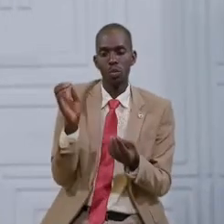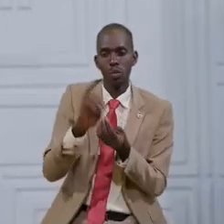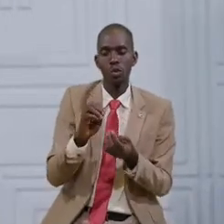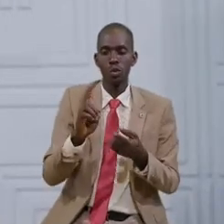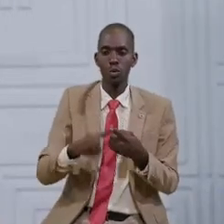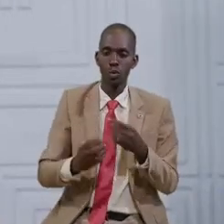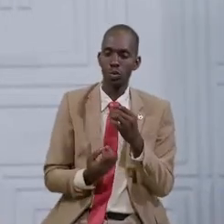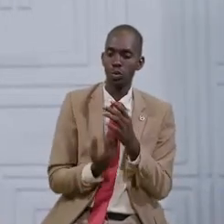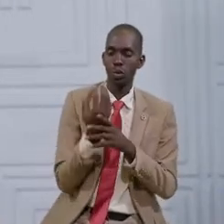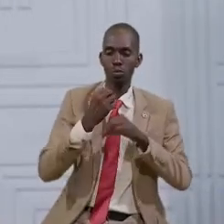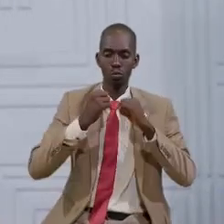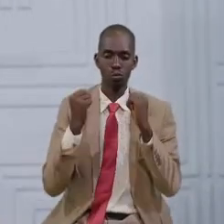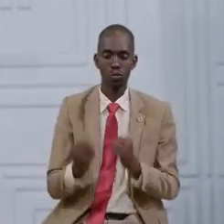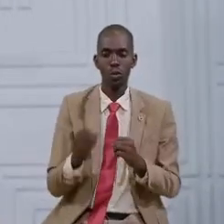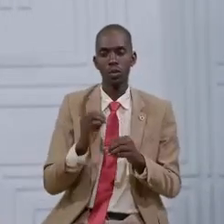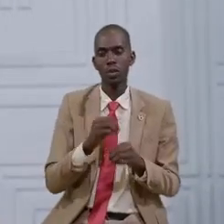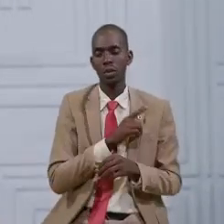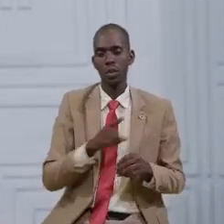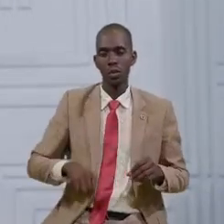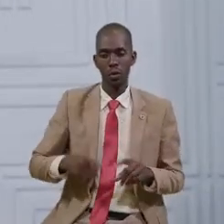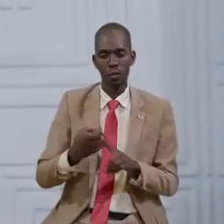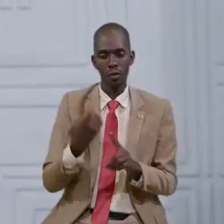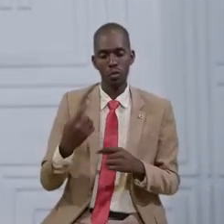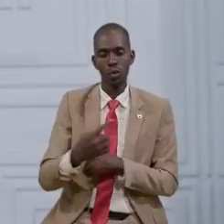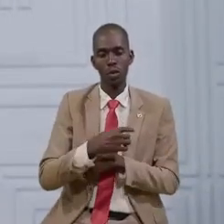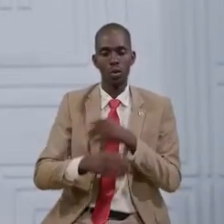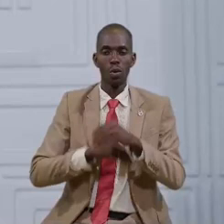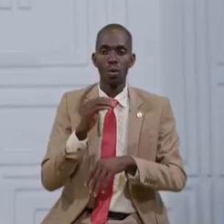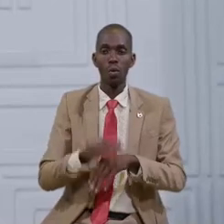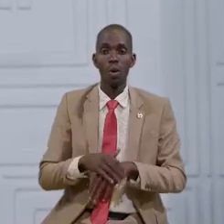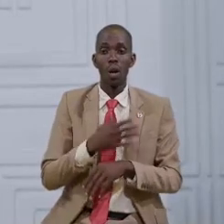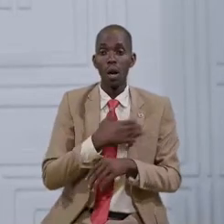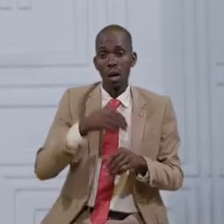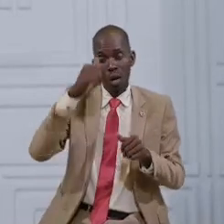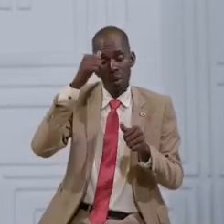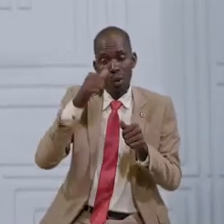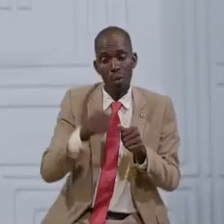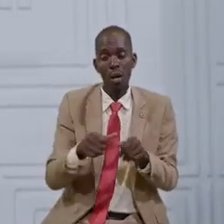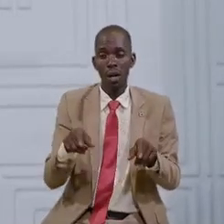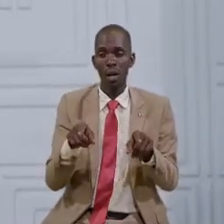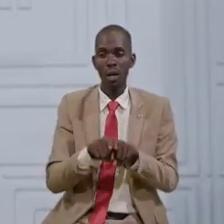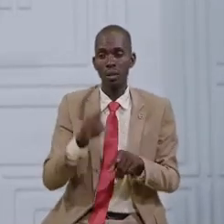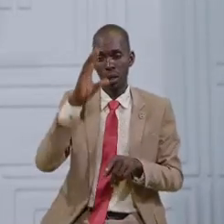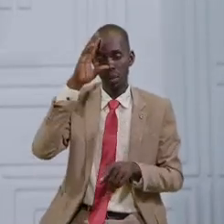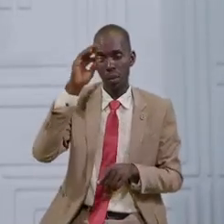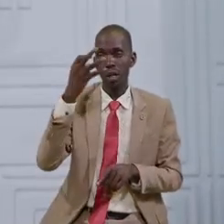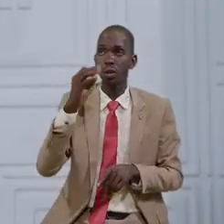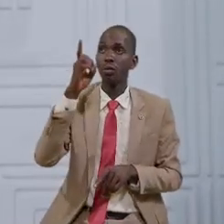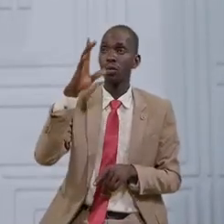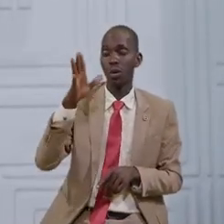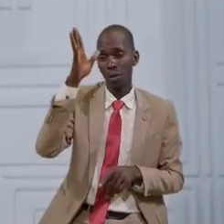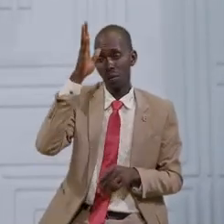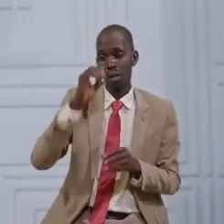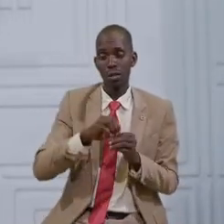Rappelez-vous, comme vous allez suivre la dernière session de la prière de l'homme de